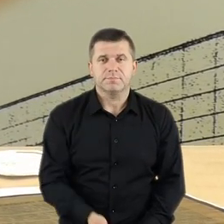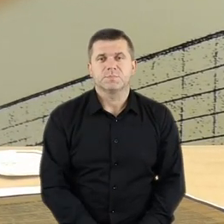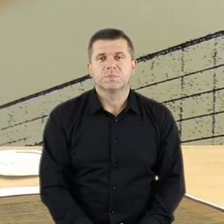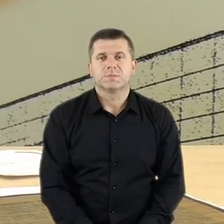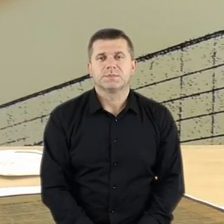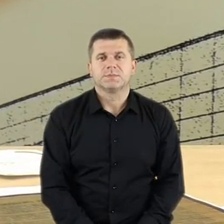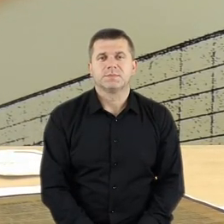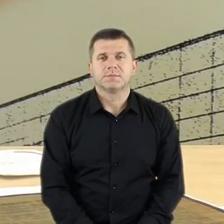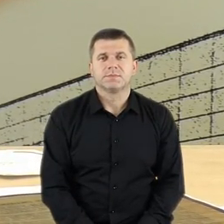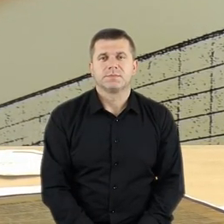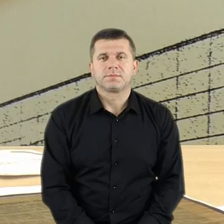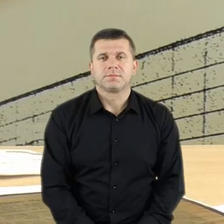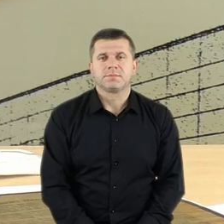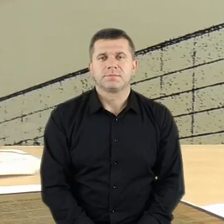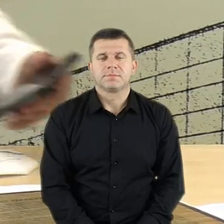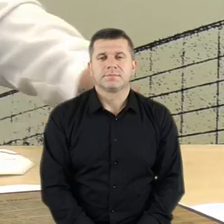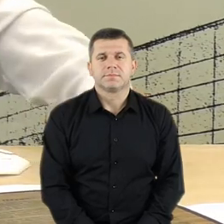Ukończyłam ten